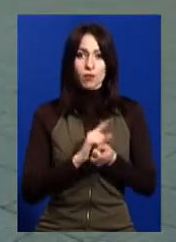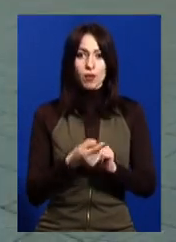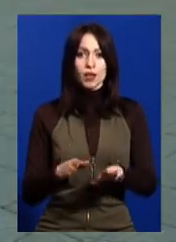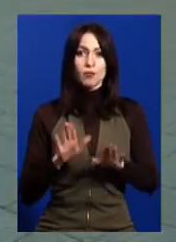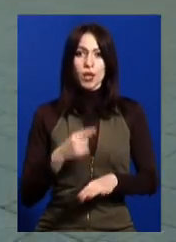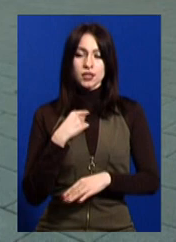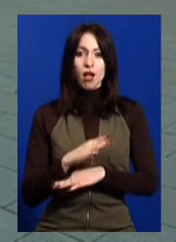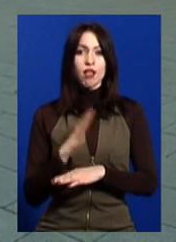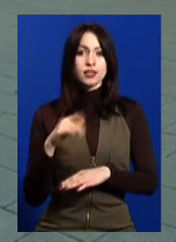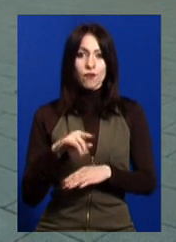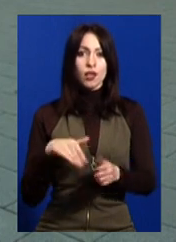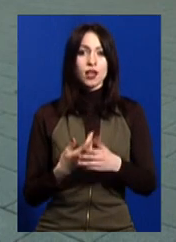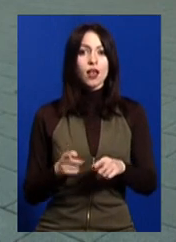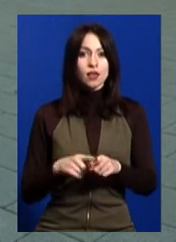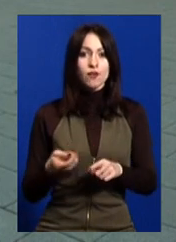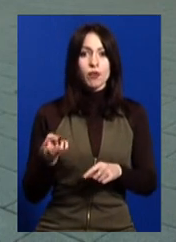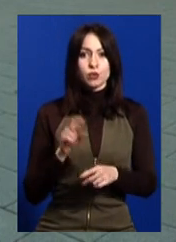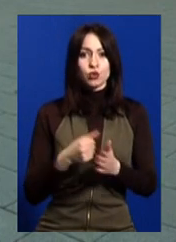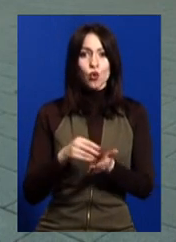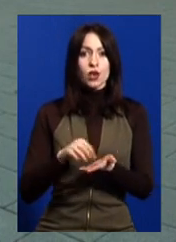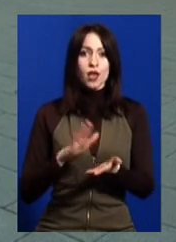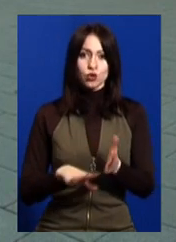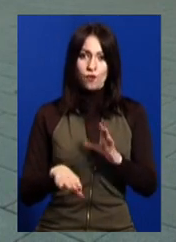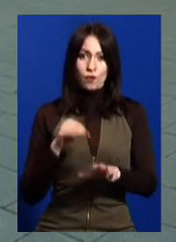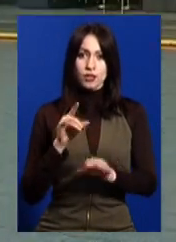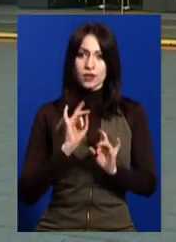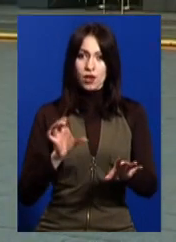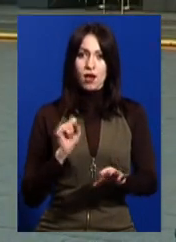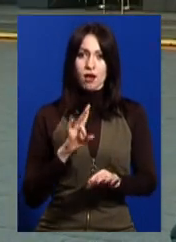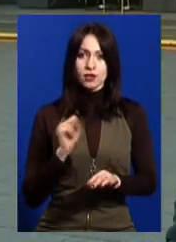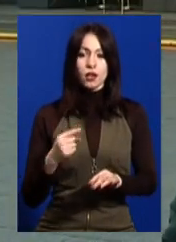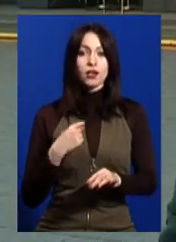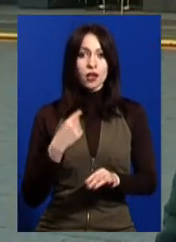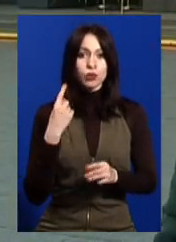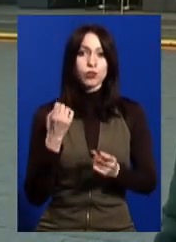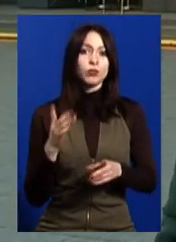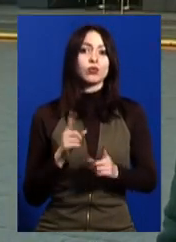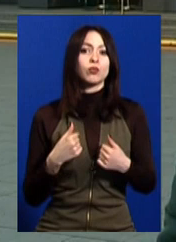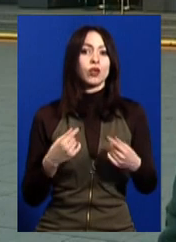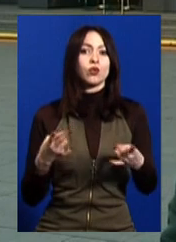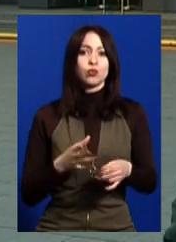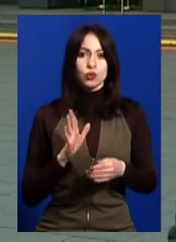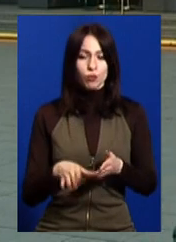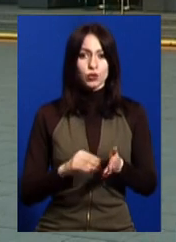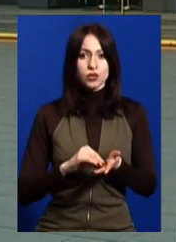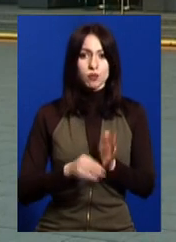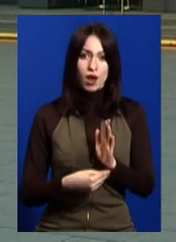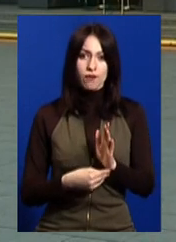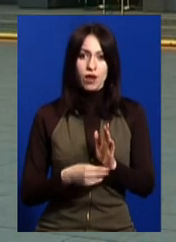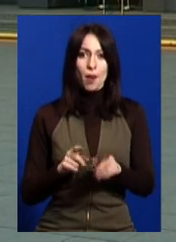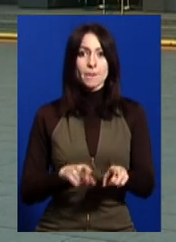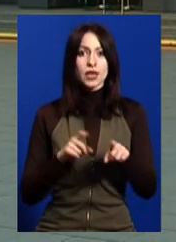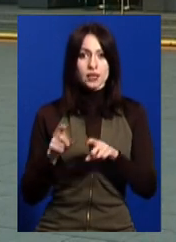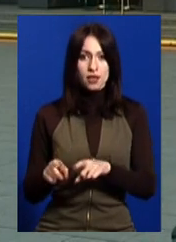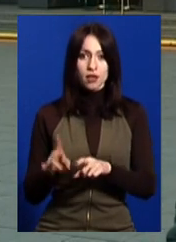місце голосування. Для цього прийшла до реєстру виборців, каже Анна. Я, власне, думала, що мені потрібна буде довідка